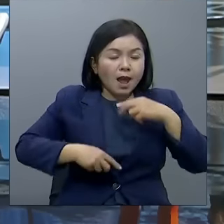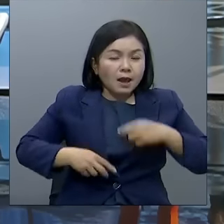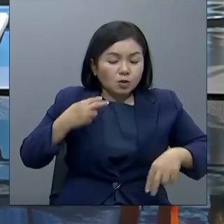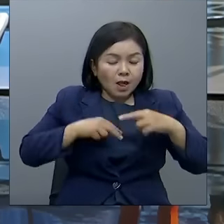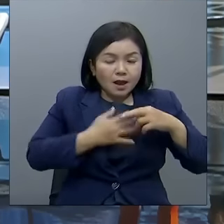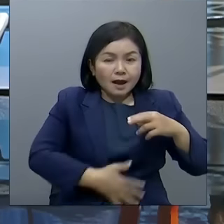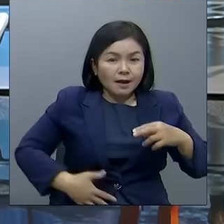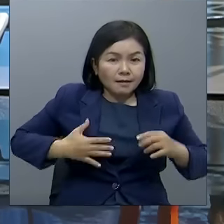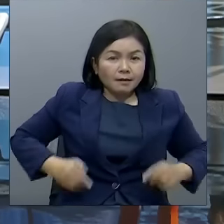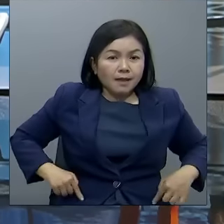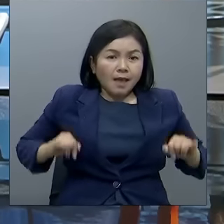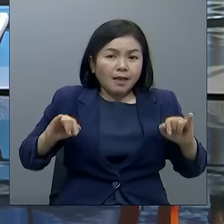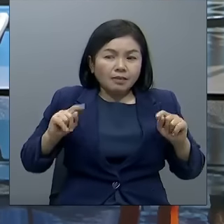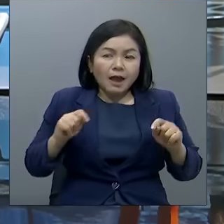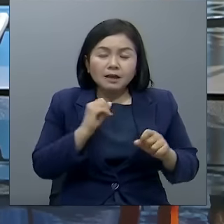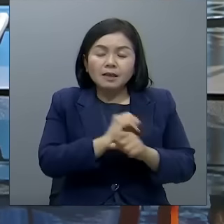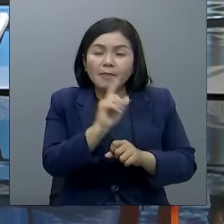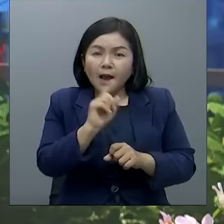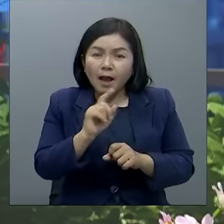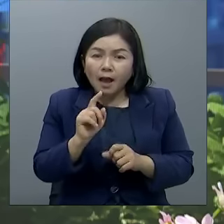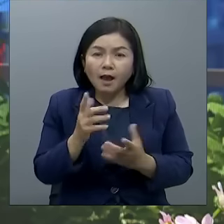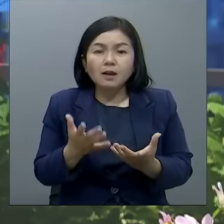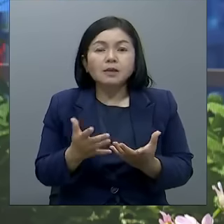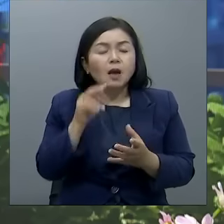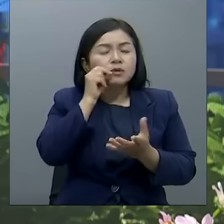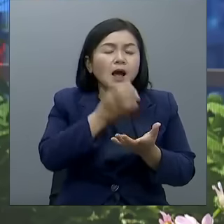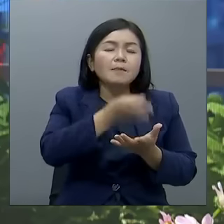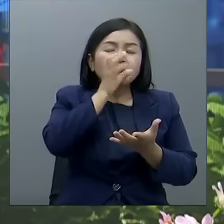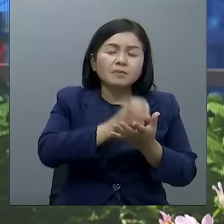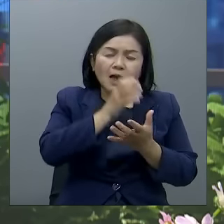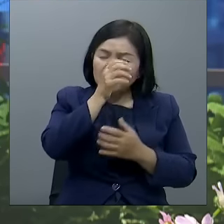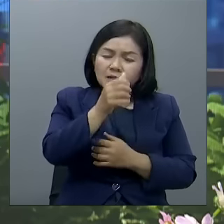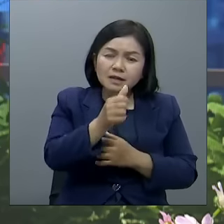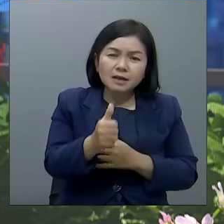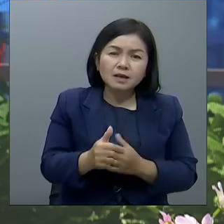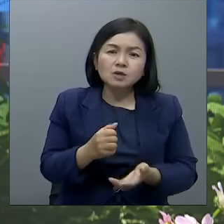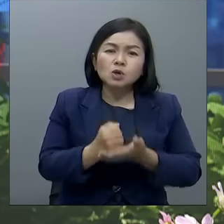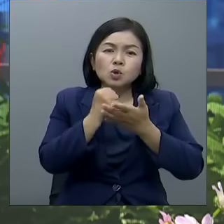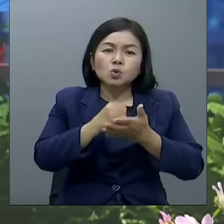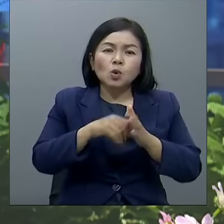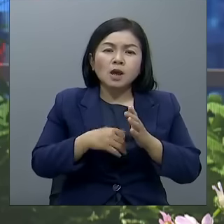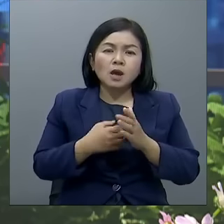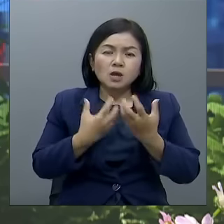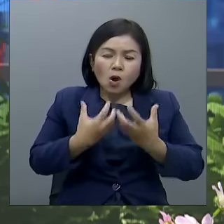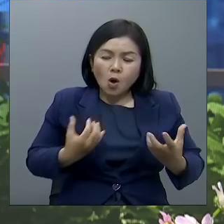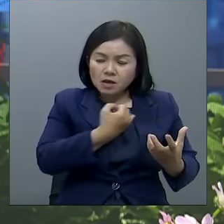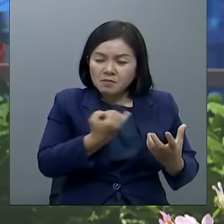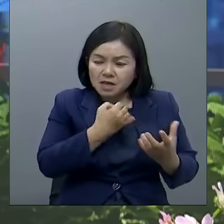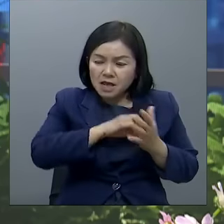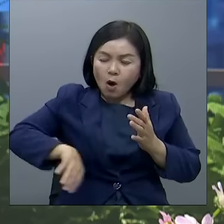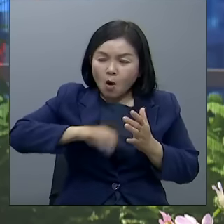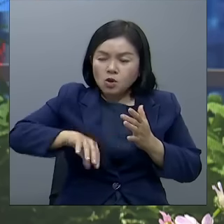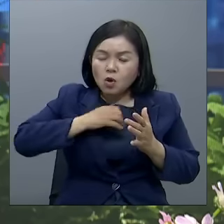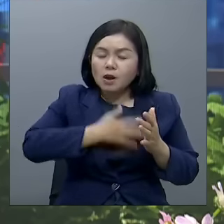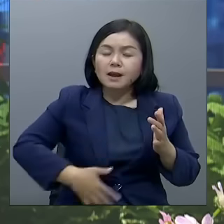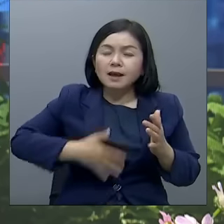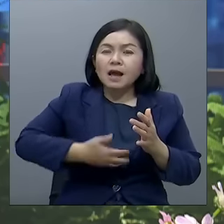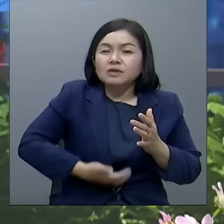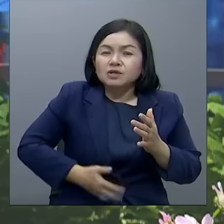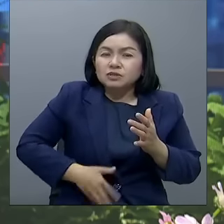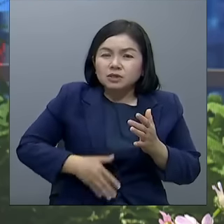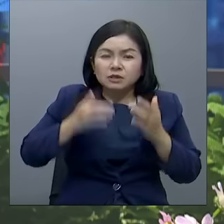นอาจจะตลอดเวลามาก็เข้าใจแค่ว่าดื่มน้ำให้มันเยอะๆน้ำจะได้ขับของเสียที่เรากินที่เราใช้ไปในแต่ละวันออกจากทางปัสสาวะจากท